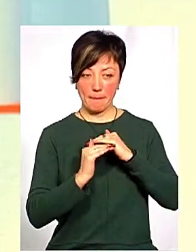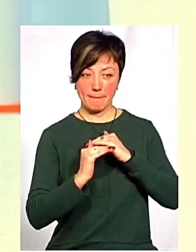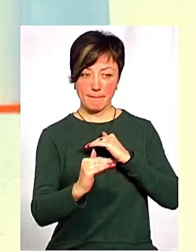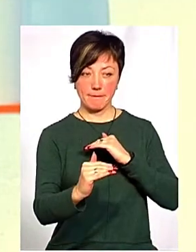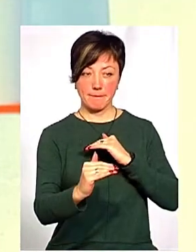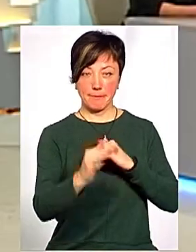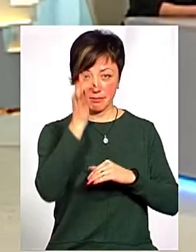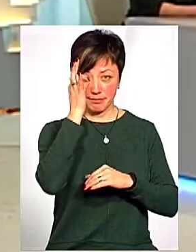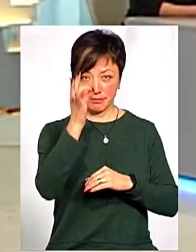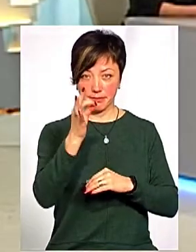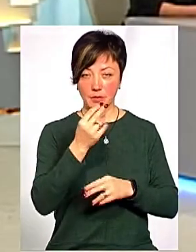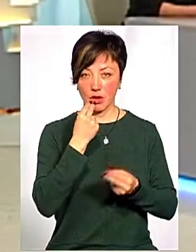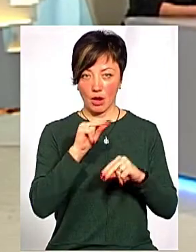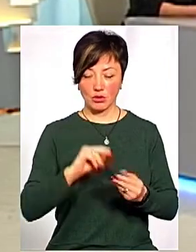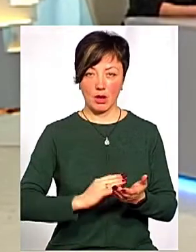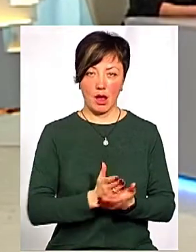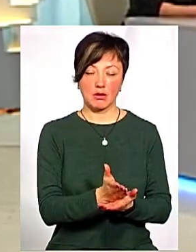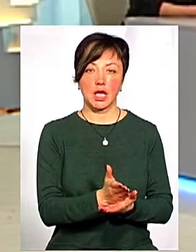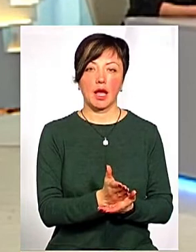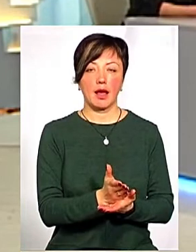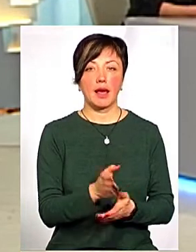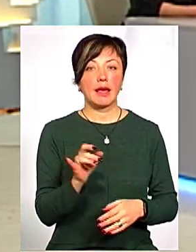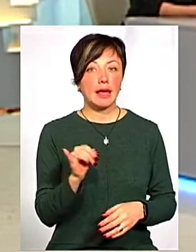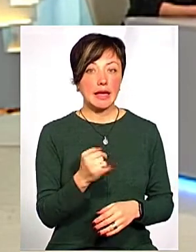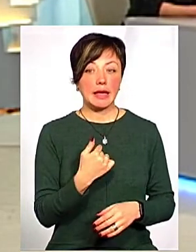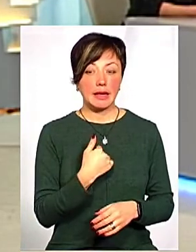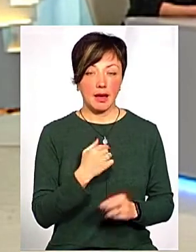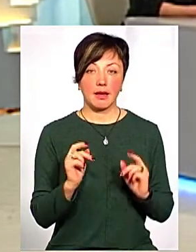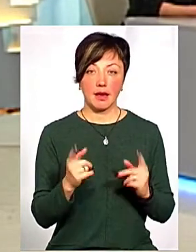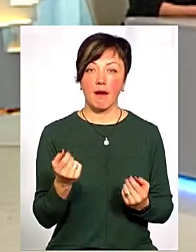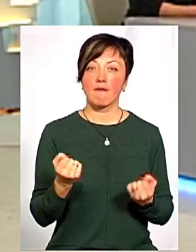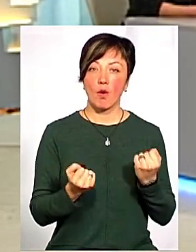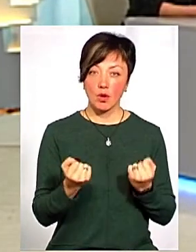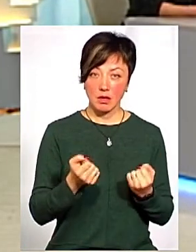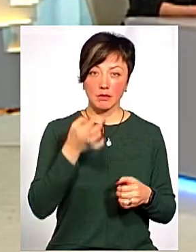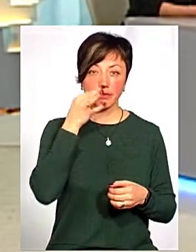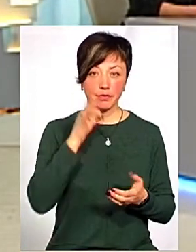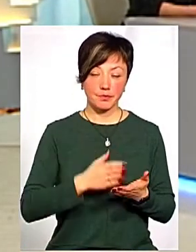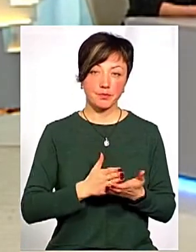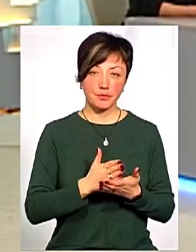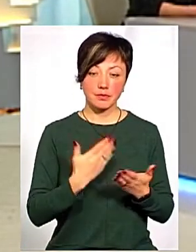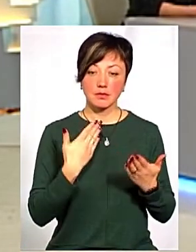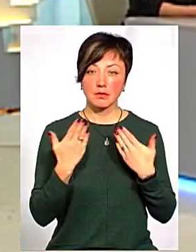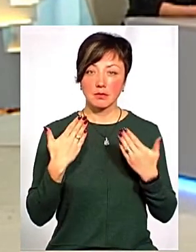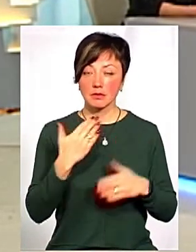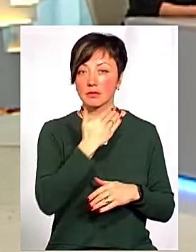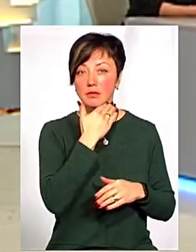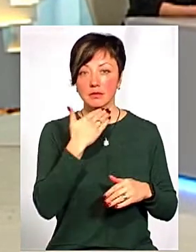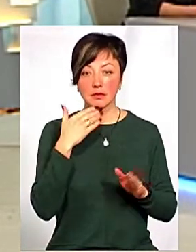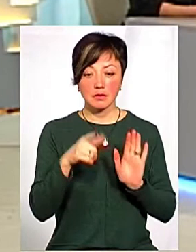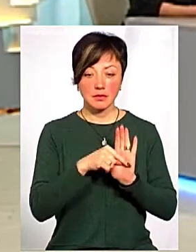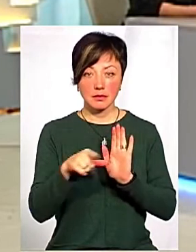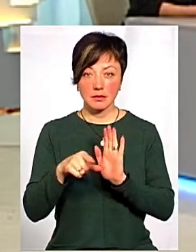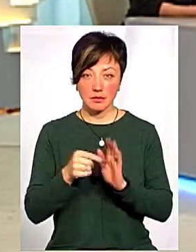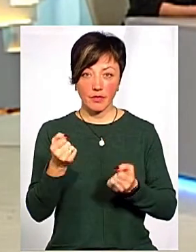покриття і вони стали набагато кращої якості. Я, як водій зі стажем і спілкуючись з багатьма